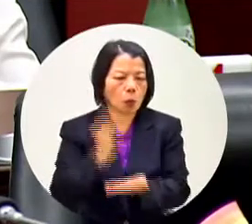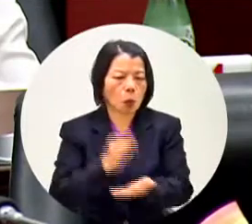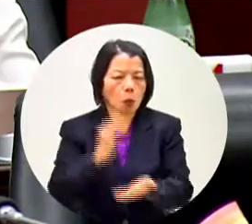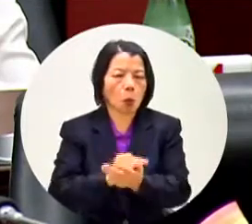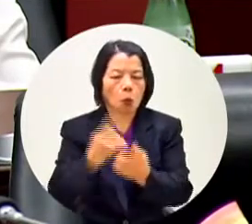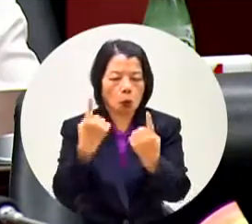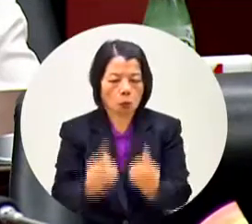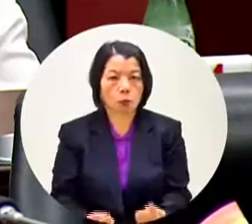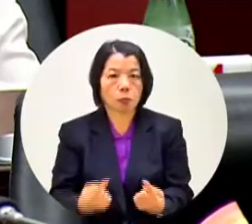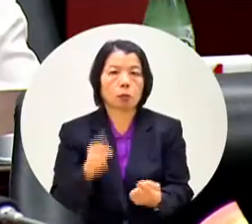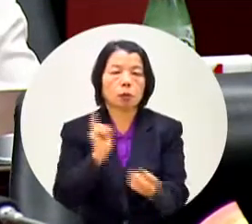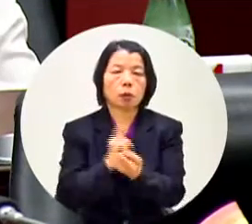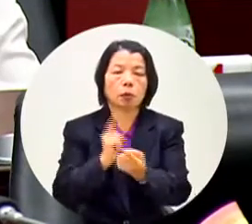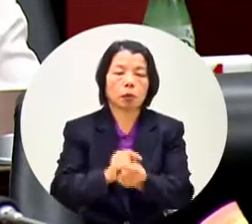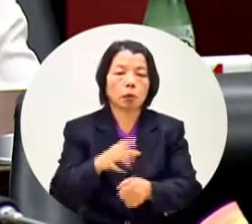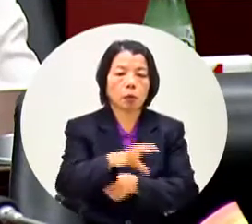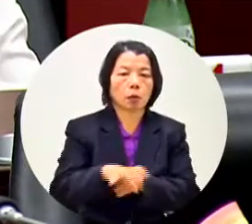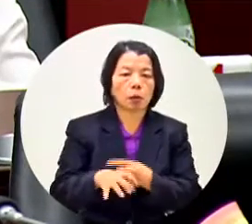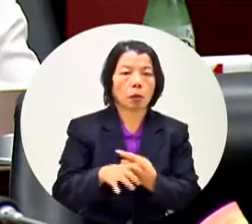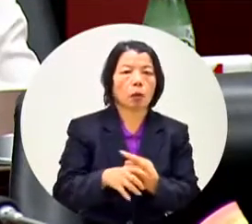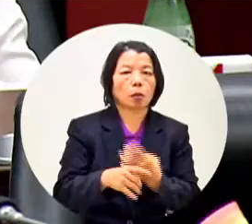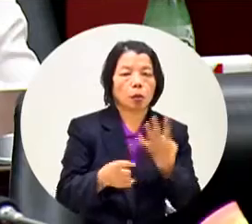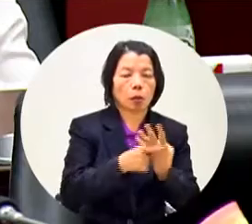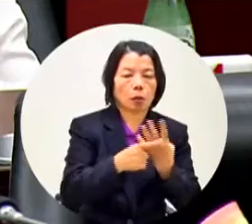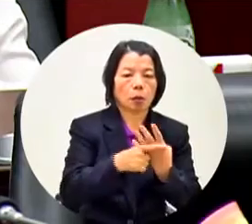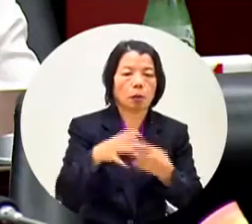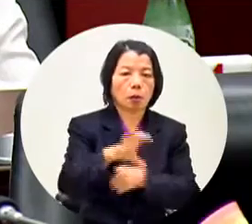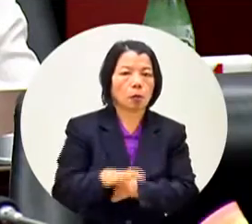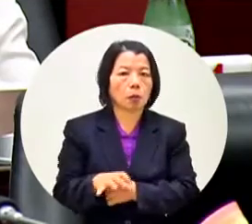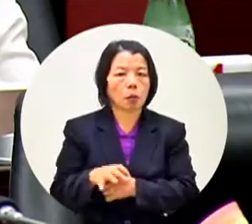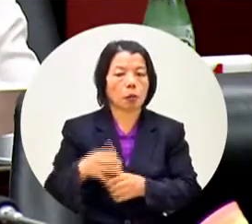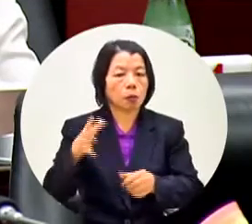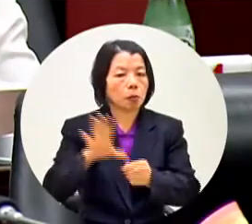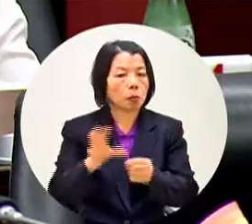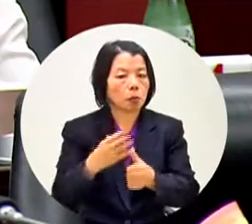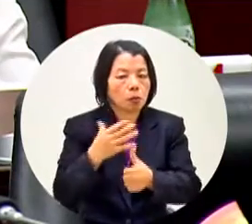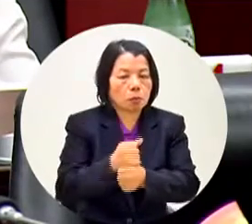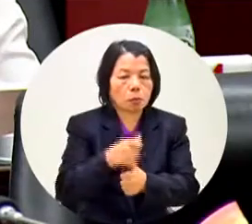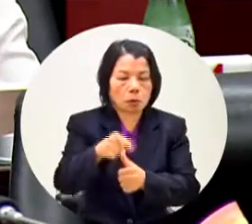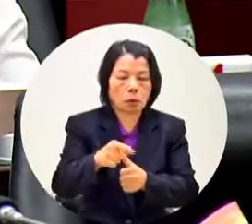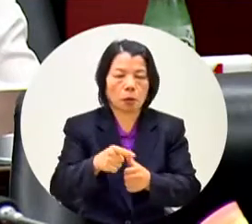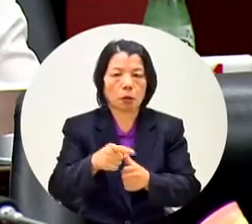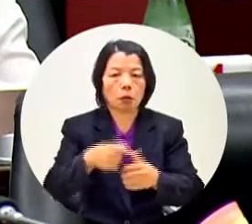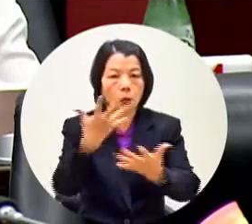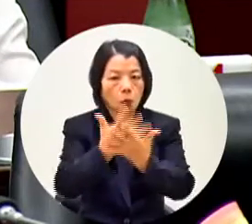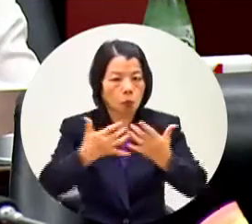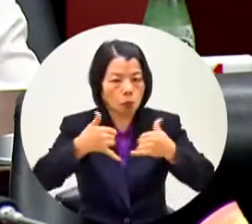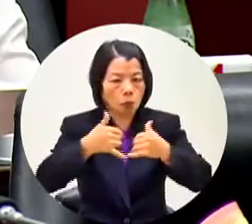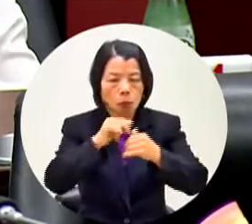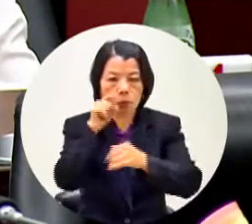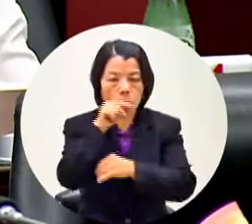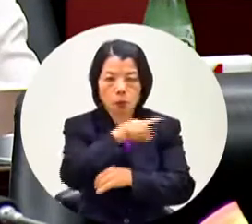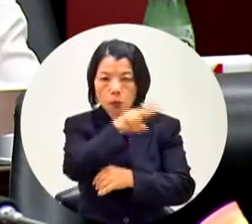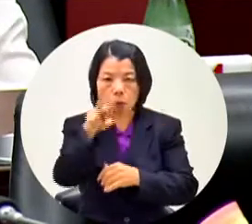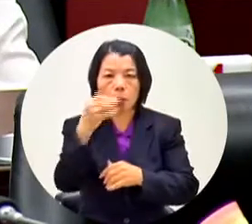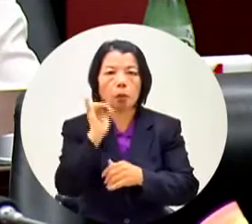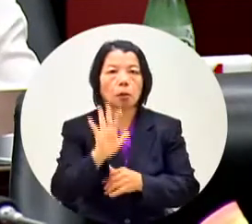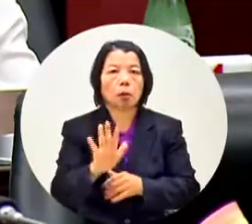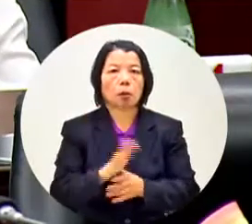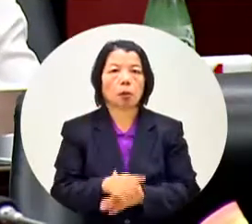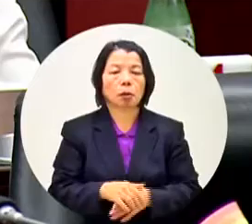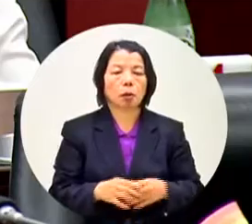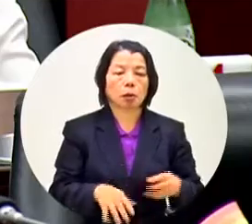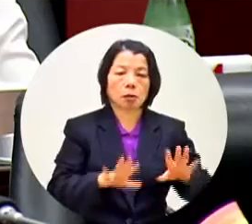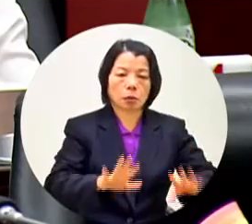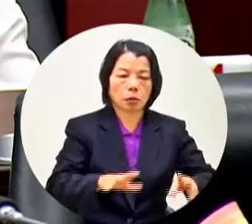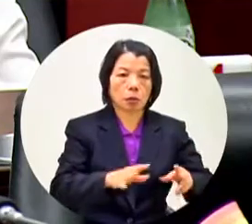来的新低。在这个依照我们行政院农业委员会农粮署的一个交易行情的网站上面可以